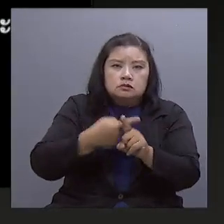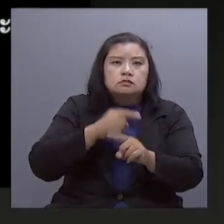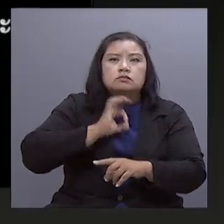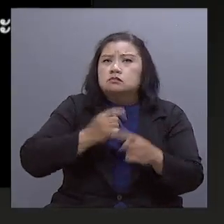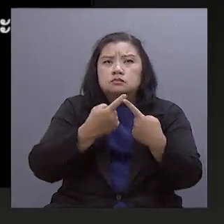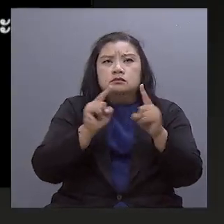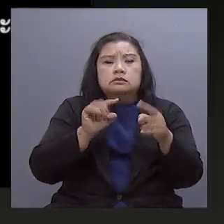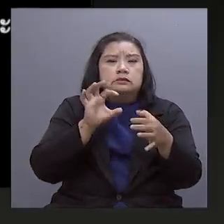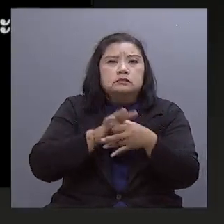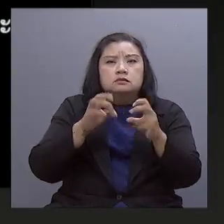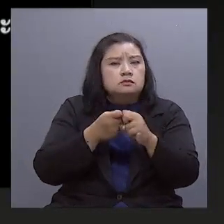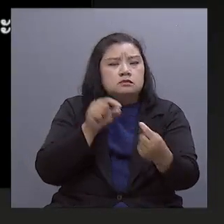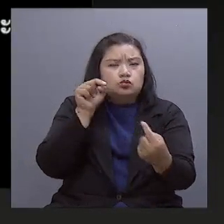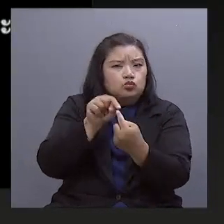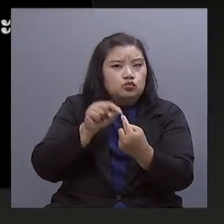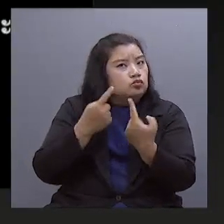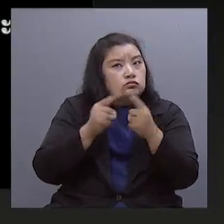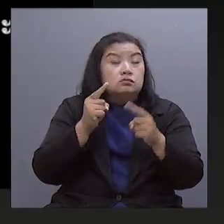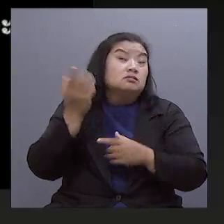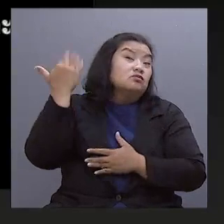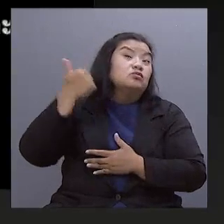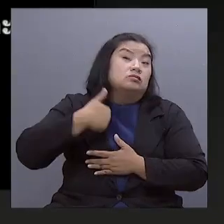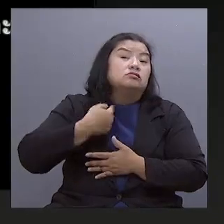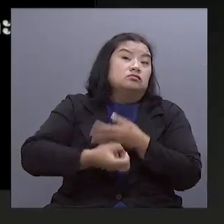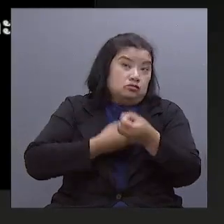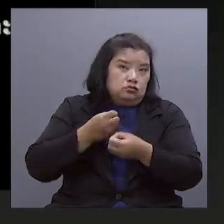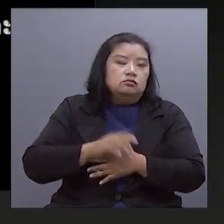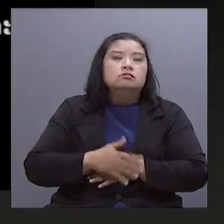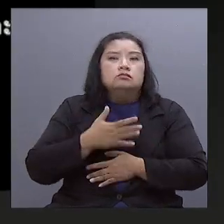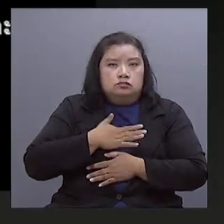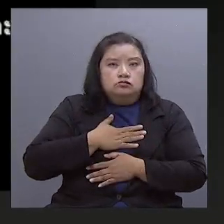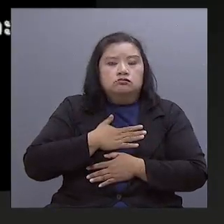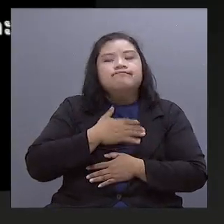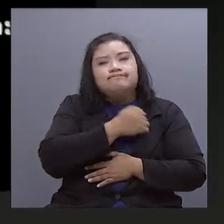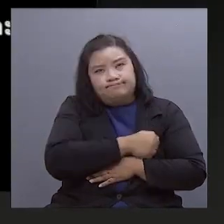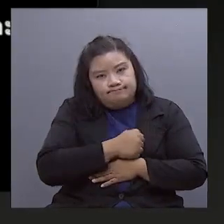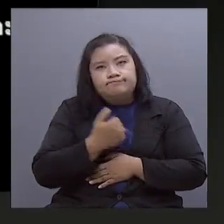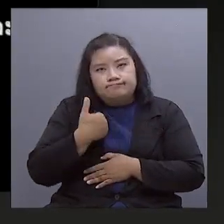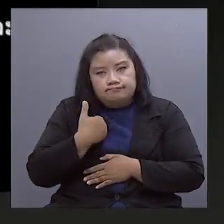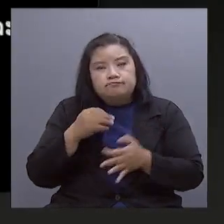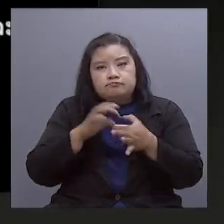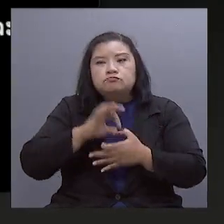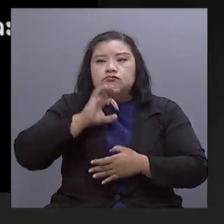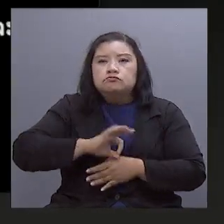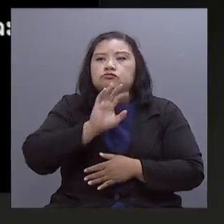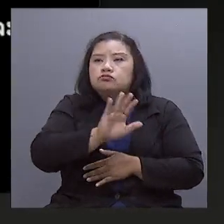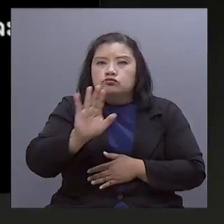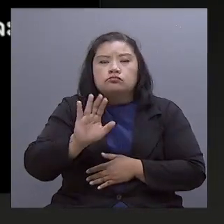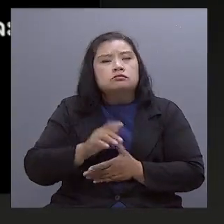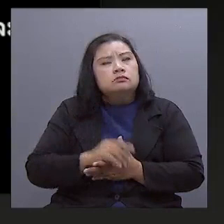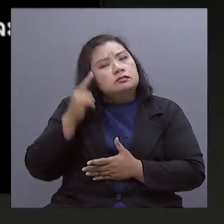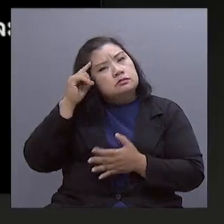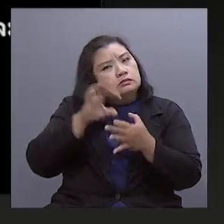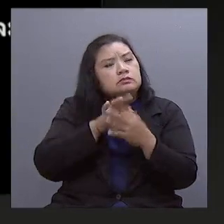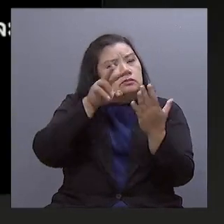ที่มีต่อเหตุการณ์ที่เกิดขึ้นณเวลานั้นก็รู้สึกเสียใจต่อข้อความในอดีตที่ส่งผลต่อความรู้สึกของผู้อ่านมาจนถึงปัจจุบัน